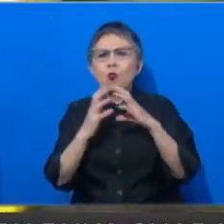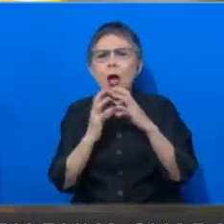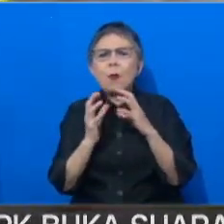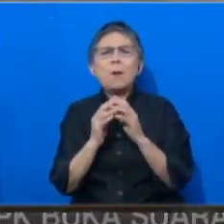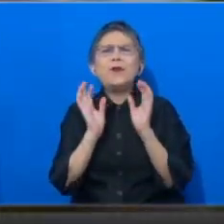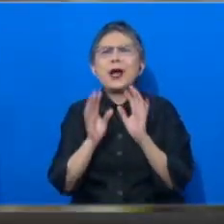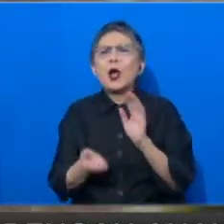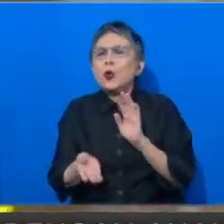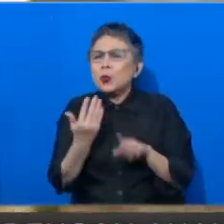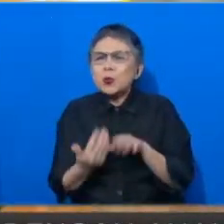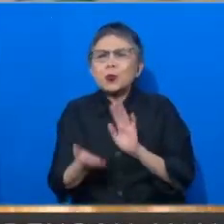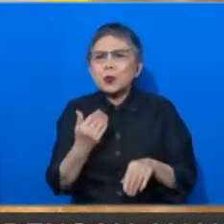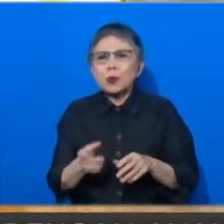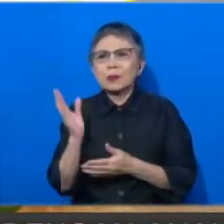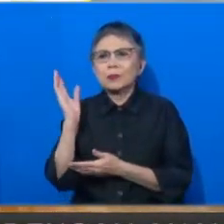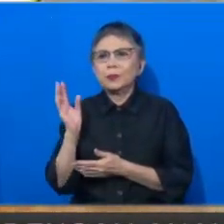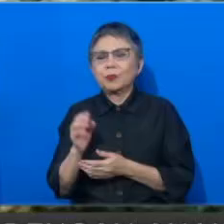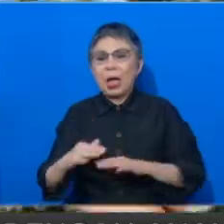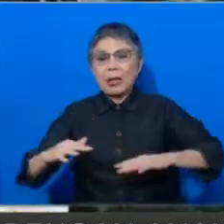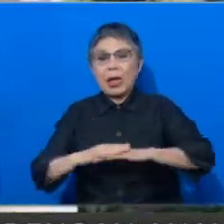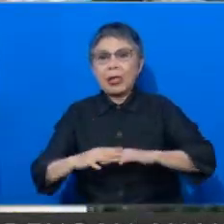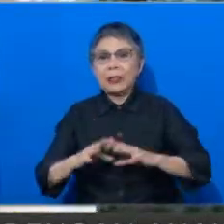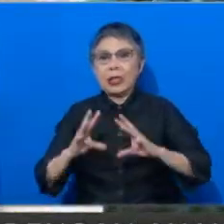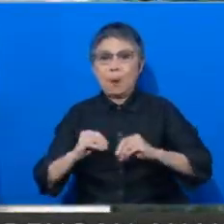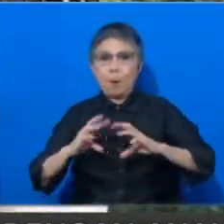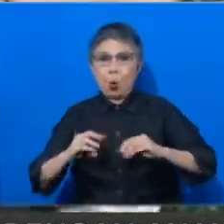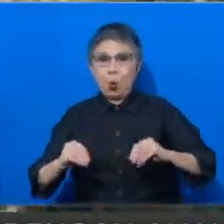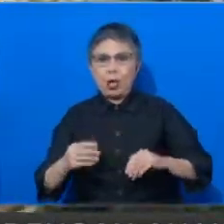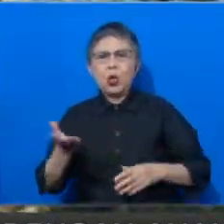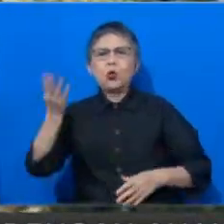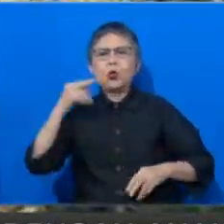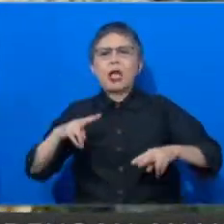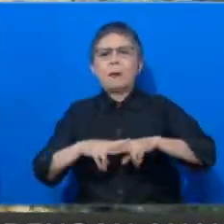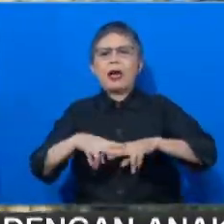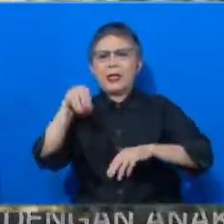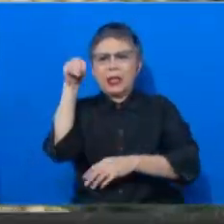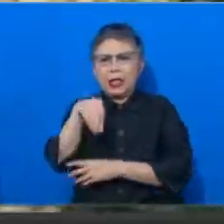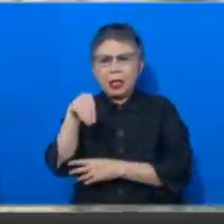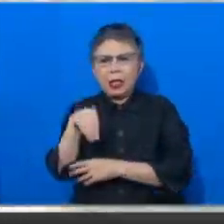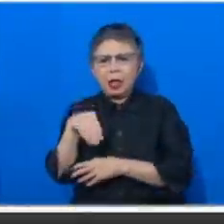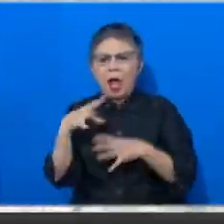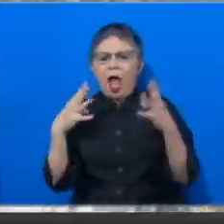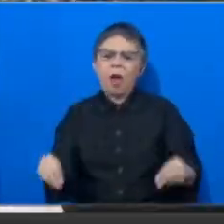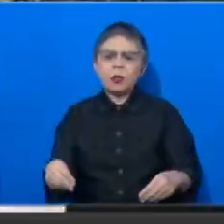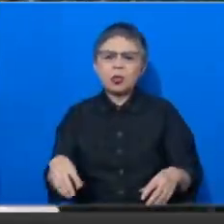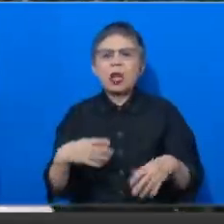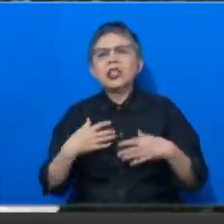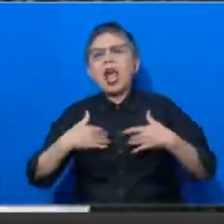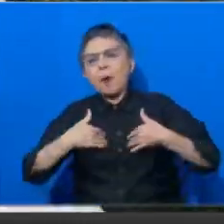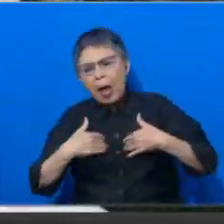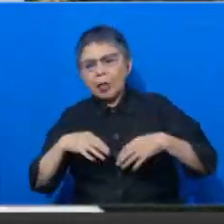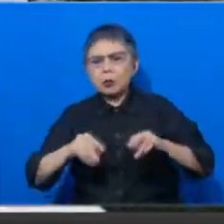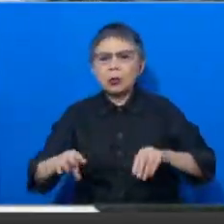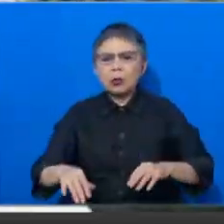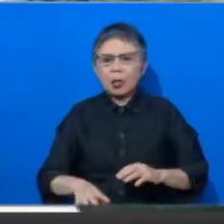musim. Tanah ini kan gembur. Ditanami padi habis dengan ongkos kerja. Di bawahnya ini